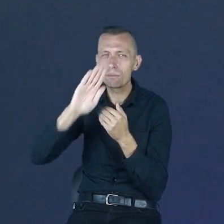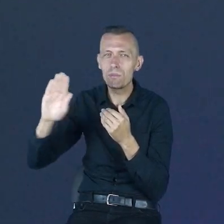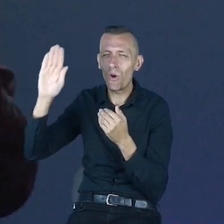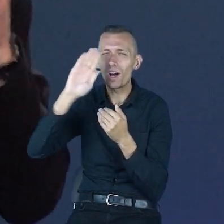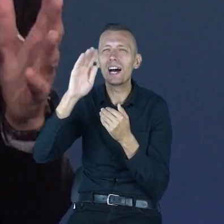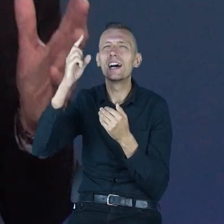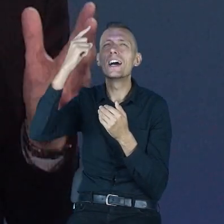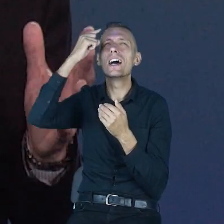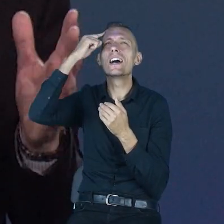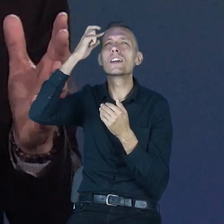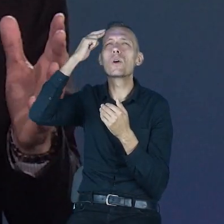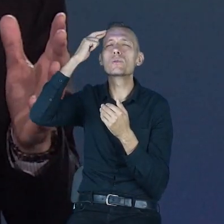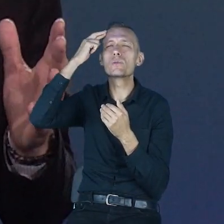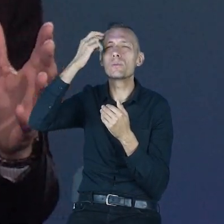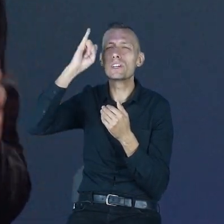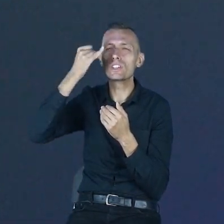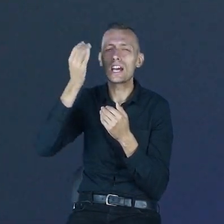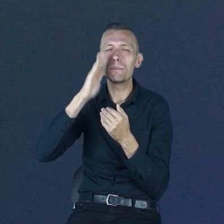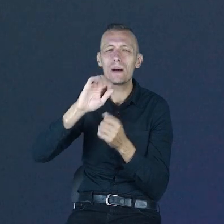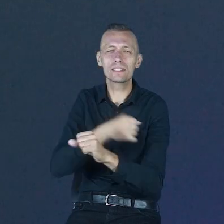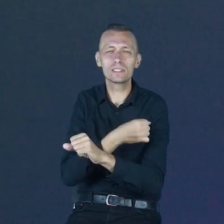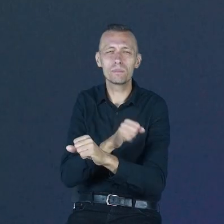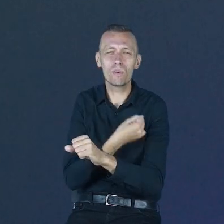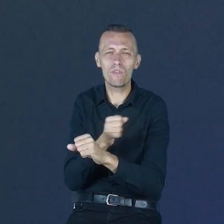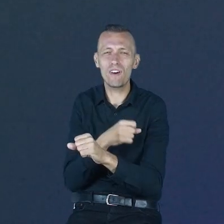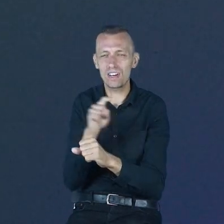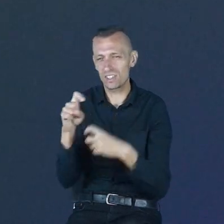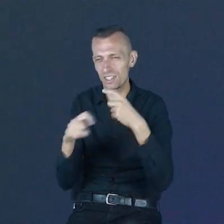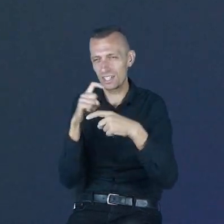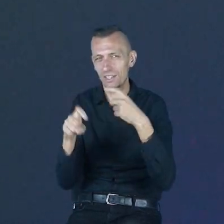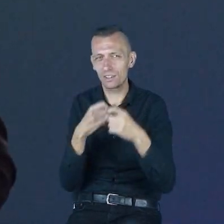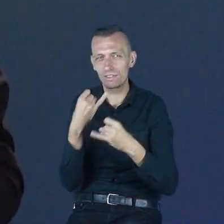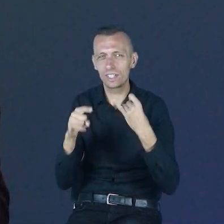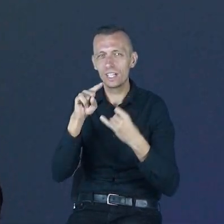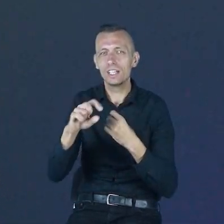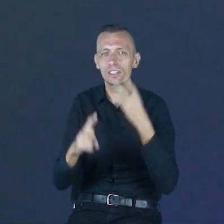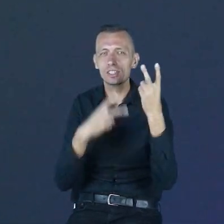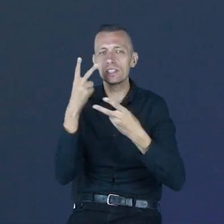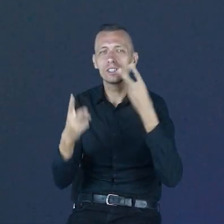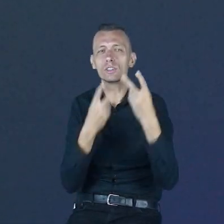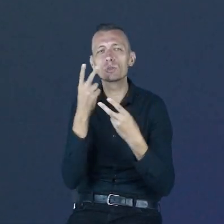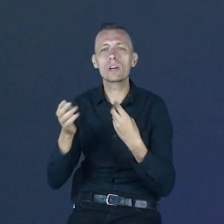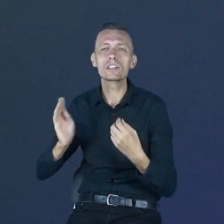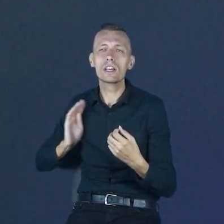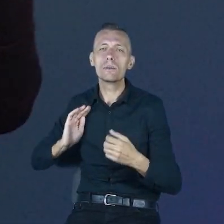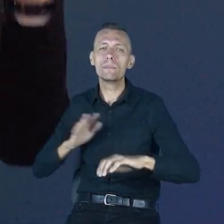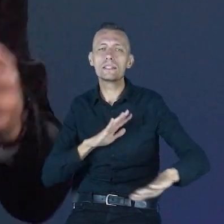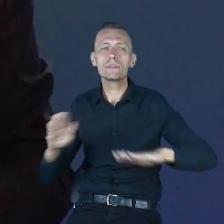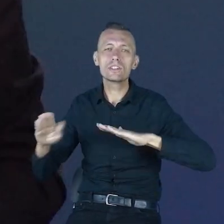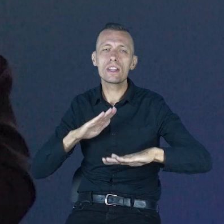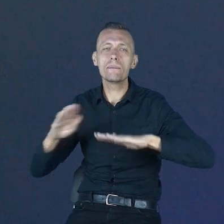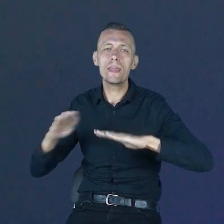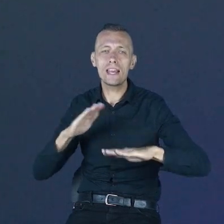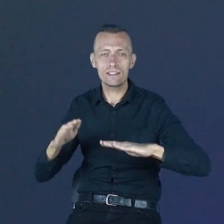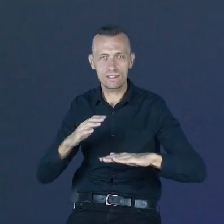wszystkiego, co stało się Boże. Więc jeśli szukasz bezpiecznej wyspy, zielonej wyspy, duchowej